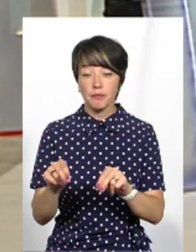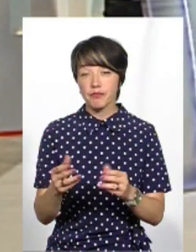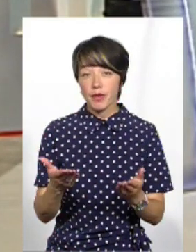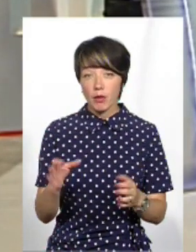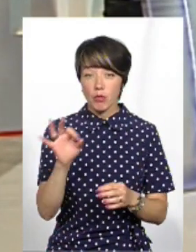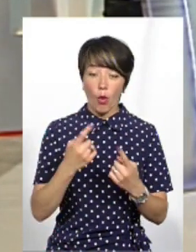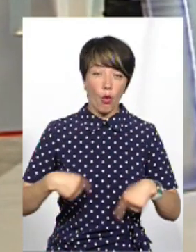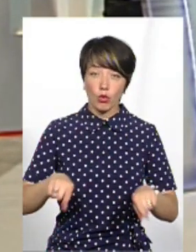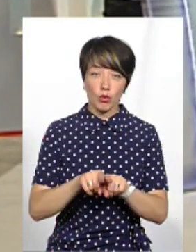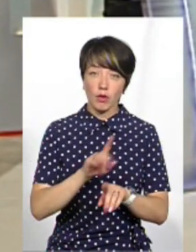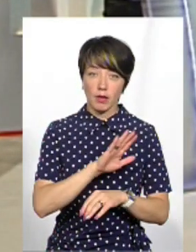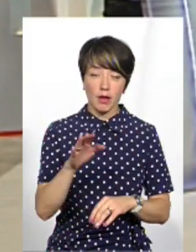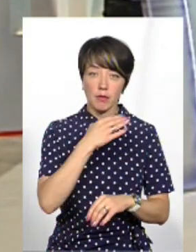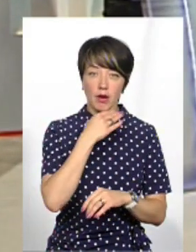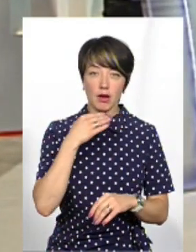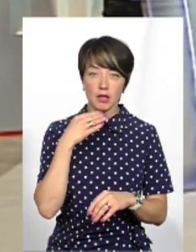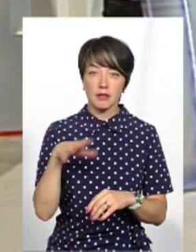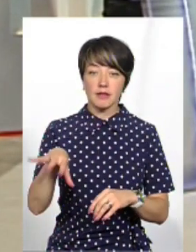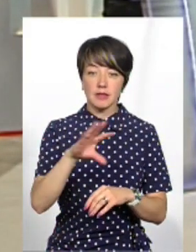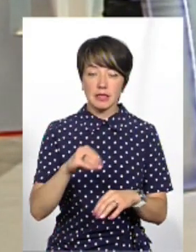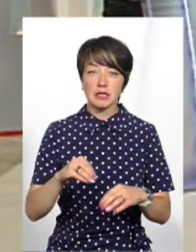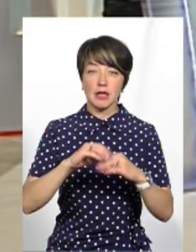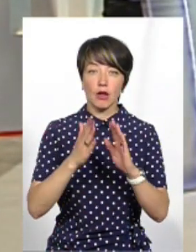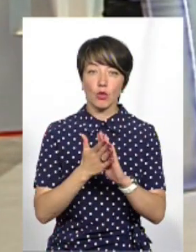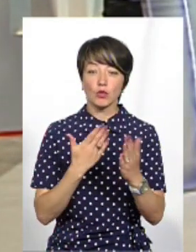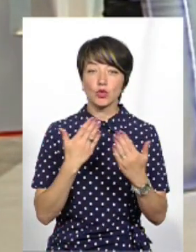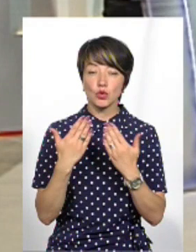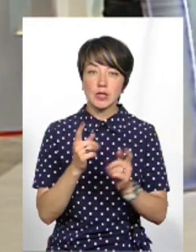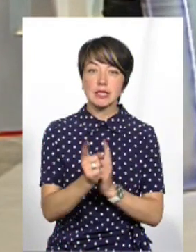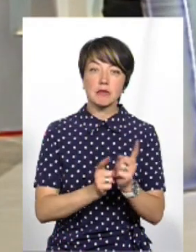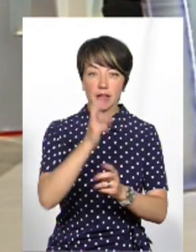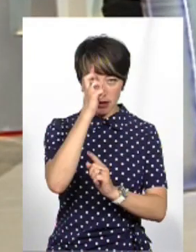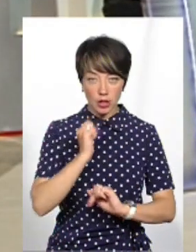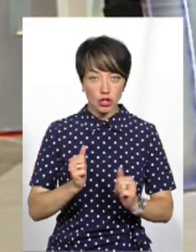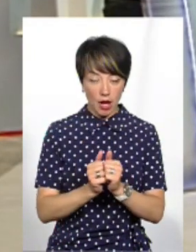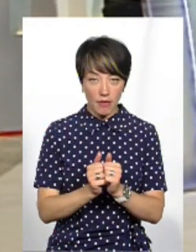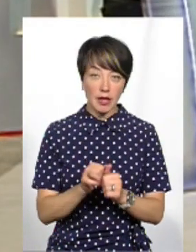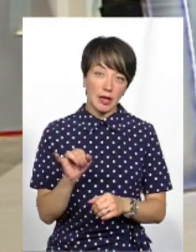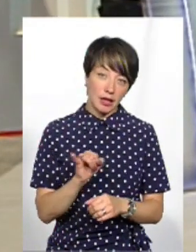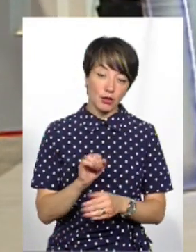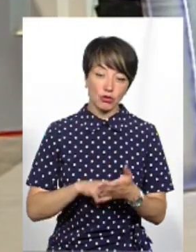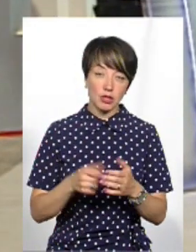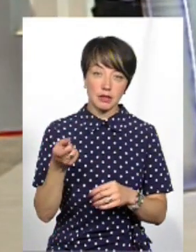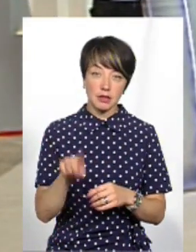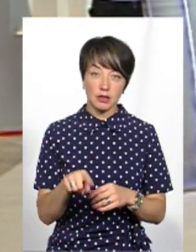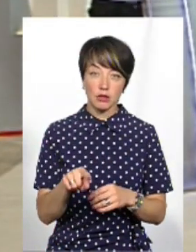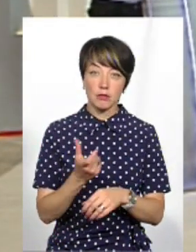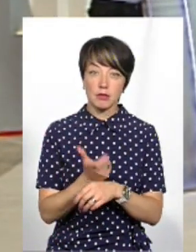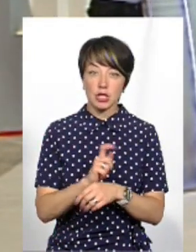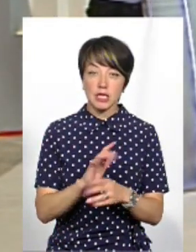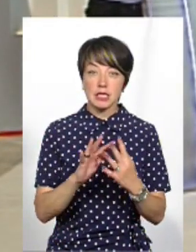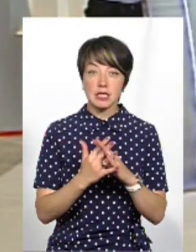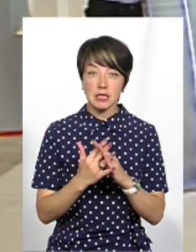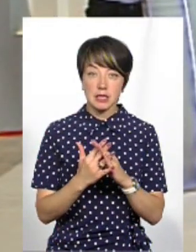округу, в принципі, їх не дуже багато. Всі вони загалом стосуються змін в державі в переважній більшості. Ну і через те, що переважна більшість –